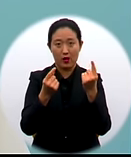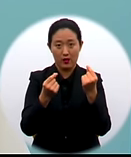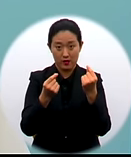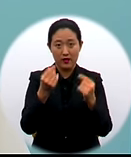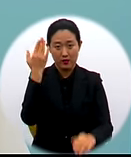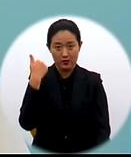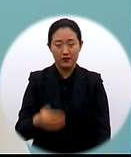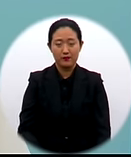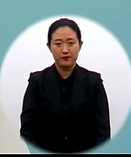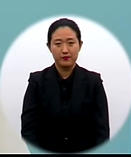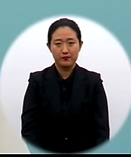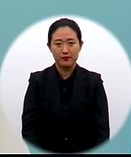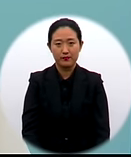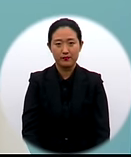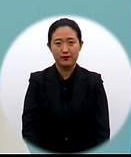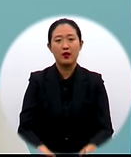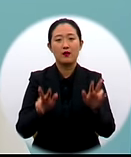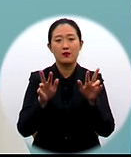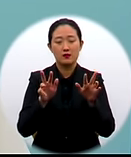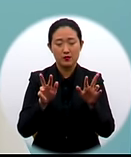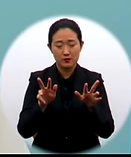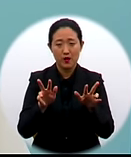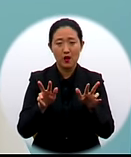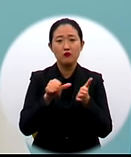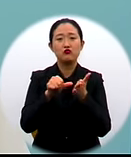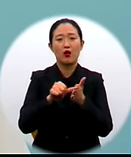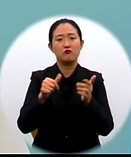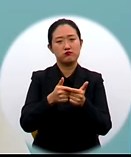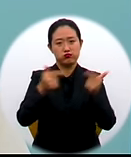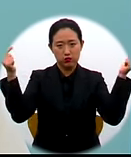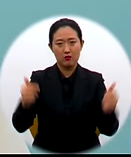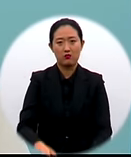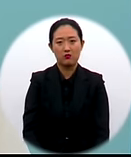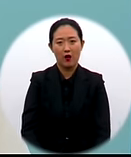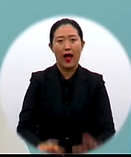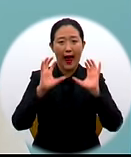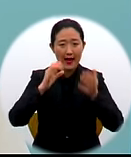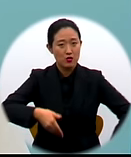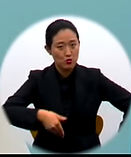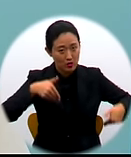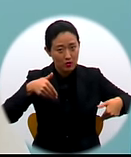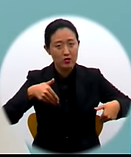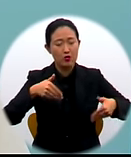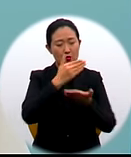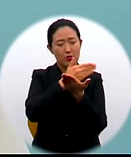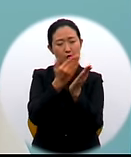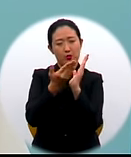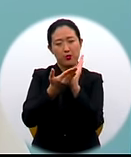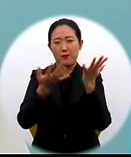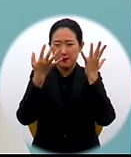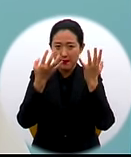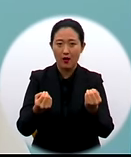버렸어요. 뭐 기저귀도 수십 종, 우리나라 유명하죠. 우리나라가 전 세계에서 유일하진